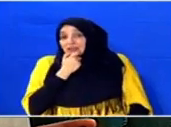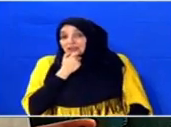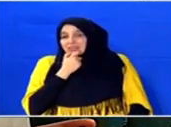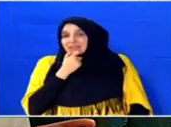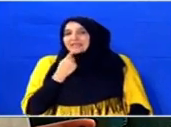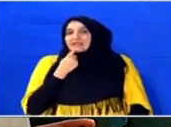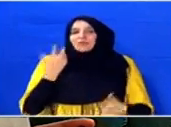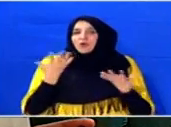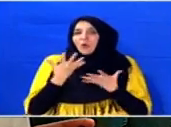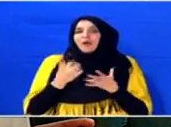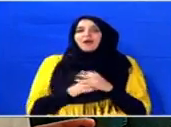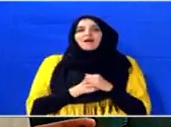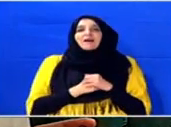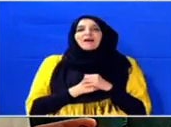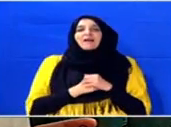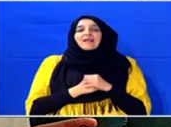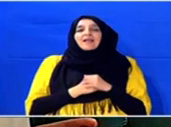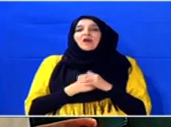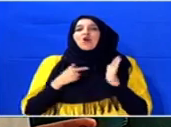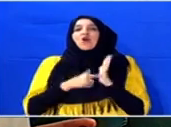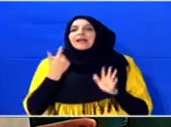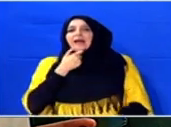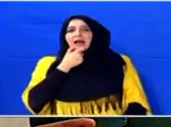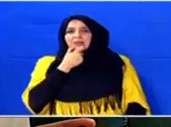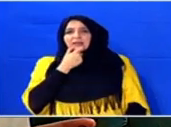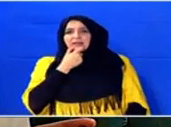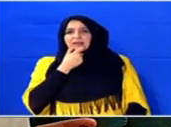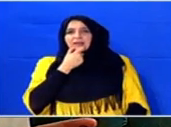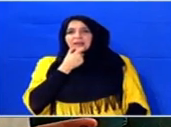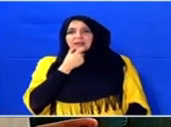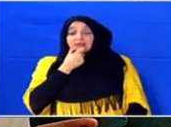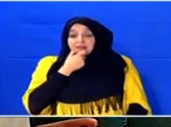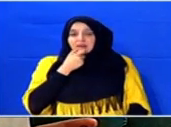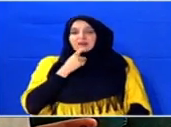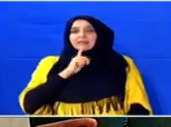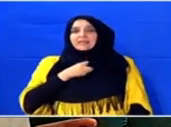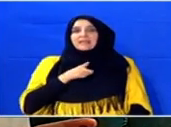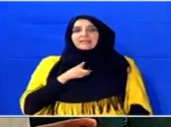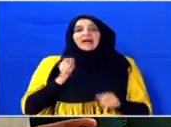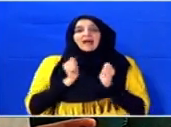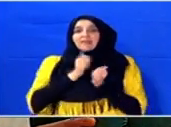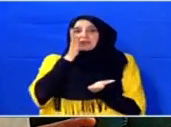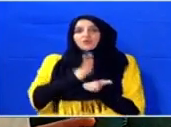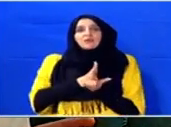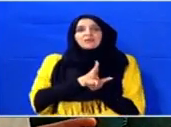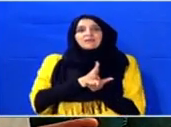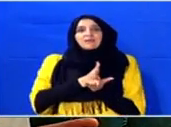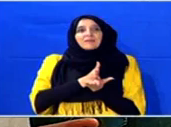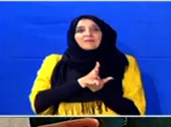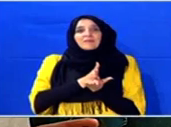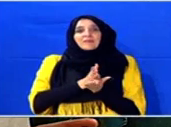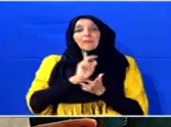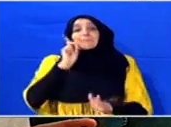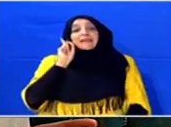المراد ان الحكم يقضي بالحق دائما اما